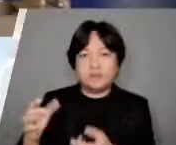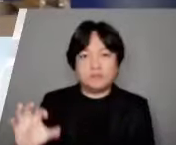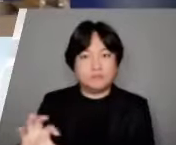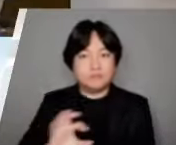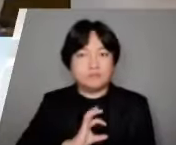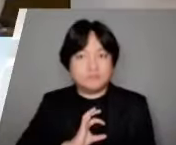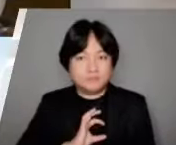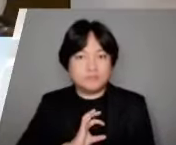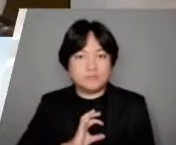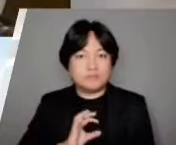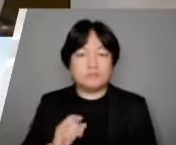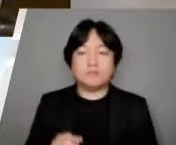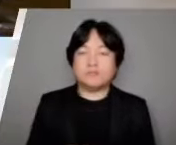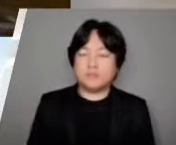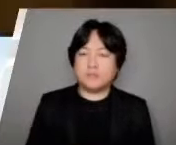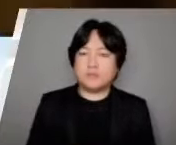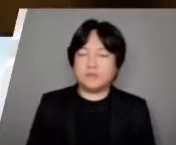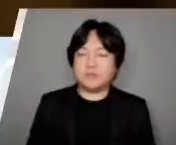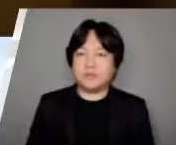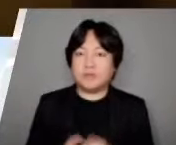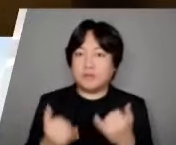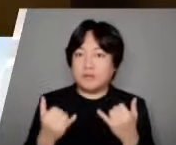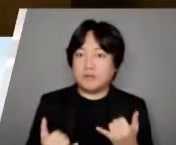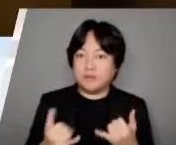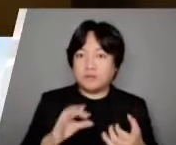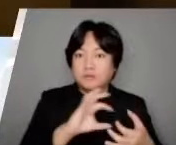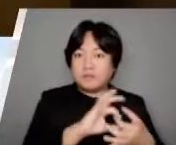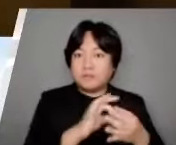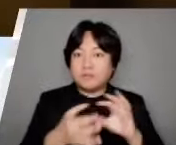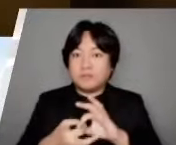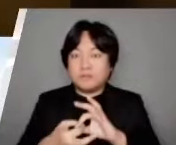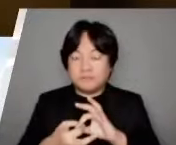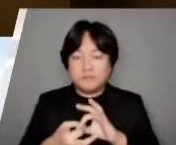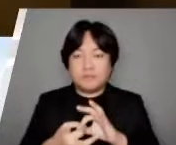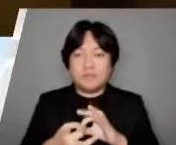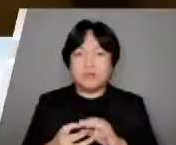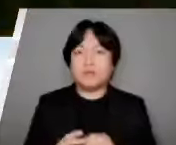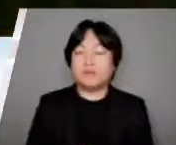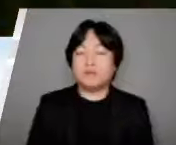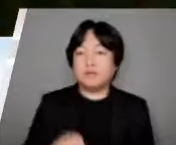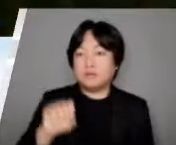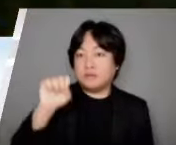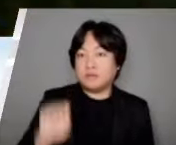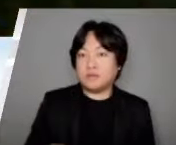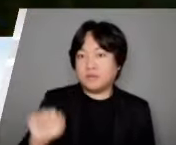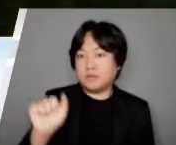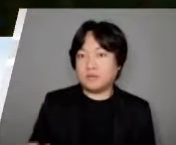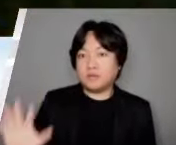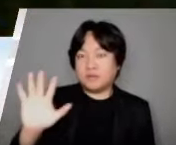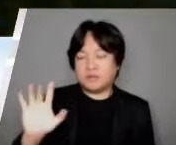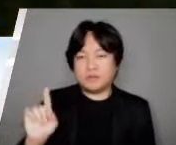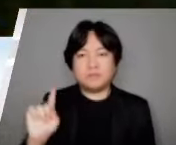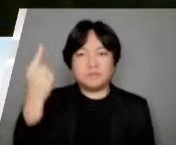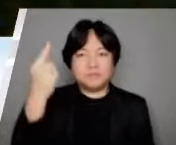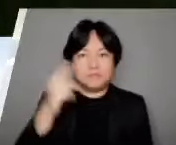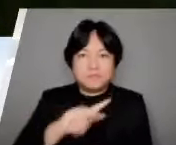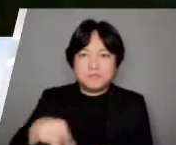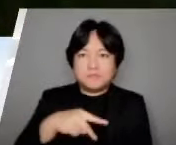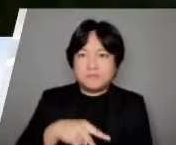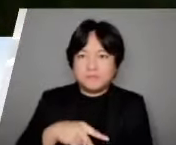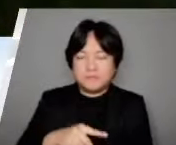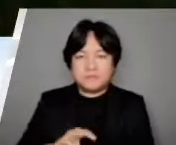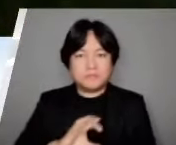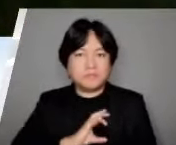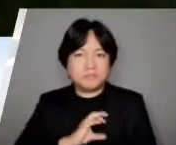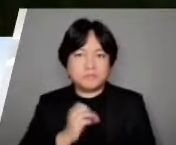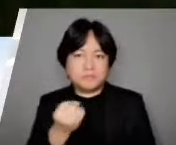two consecutive Olympics, we were number one in Southeast Asia. Pinapaganda ninyo at pinapatingkad